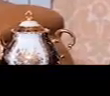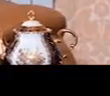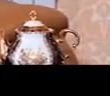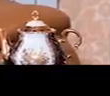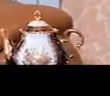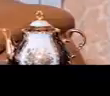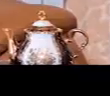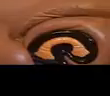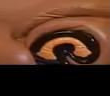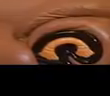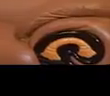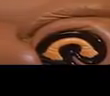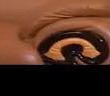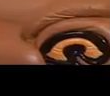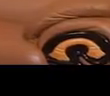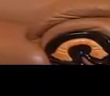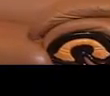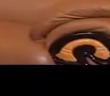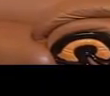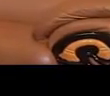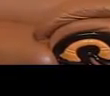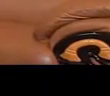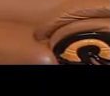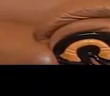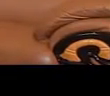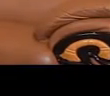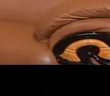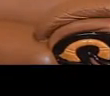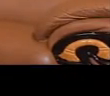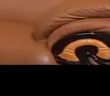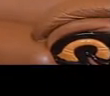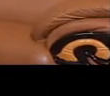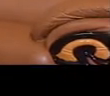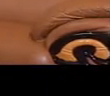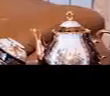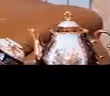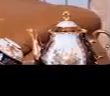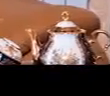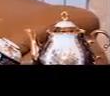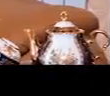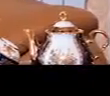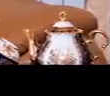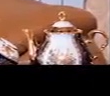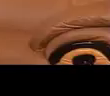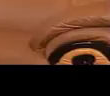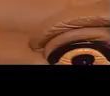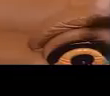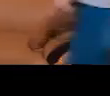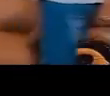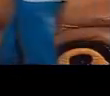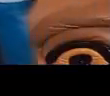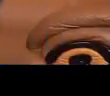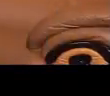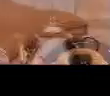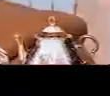Mana derslarim ham tugadi. Barakalla. Burxon? Labay Oyjon. Kela qo